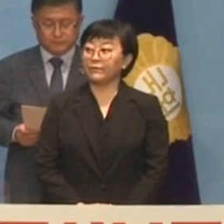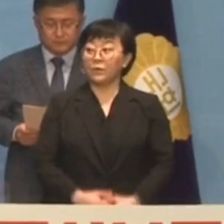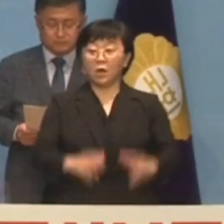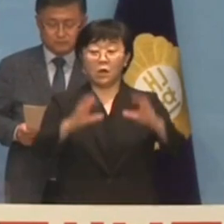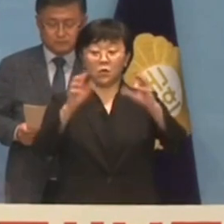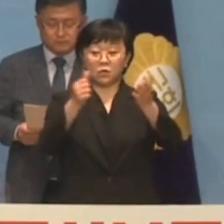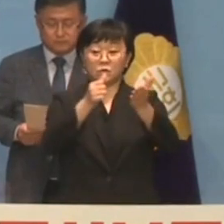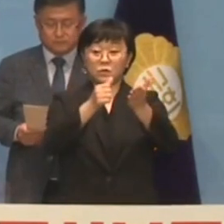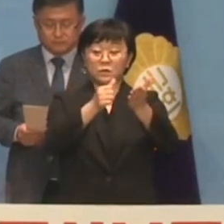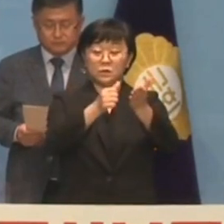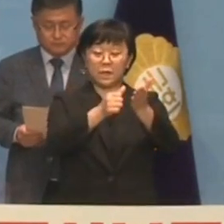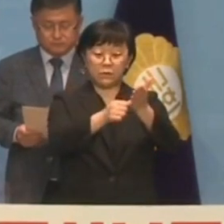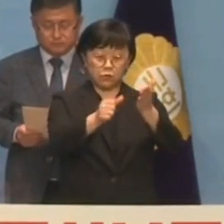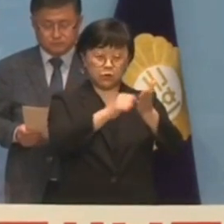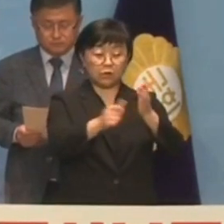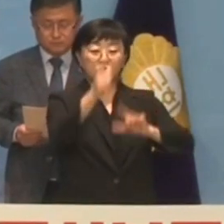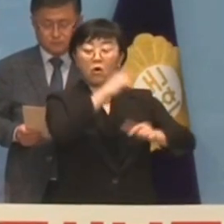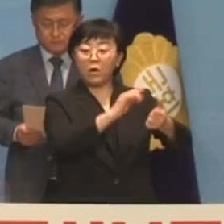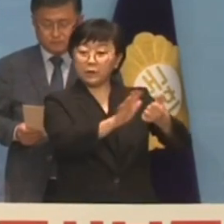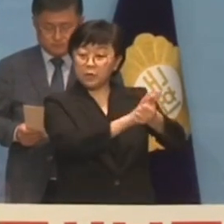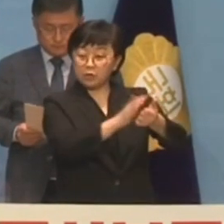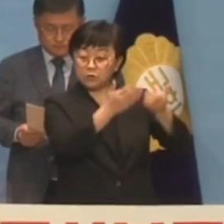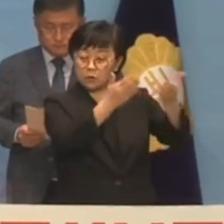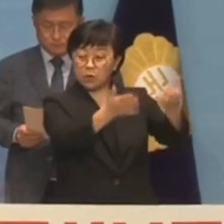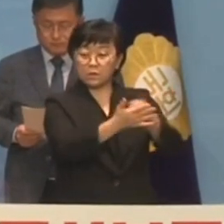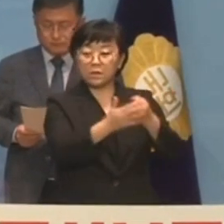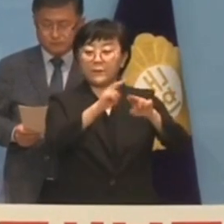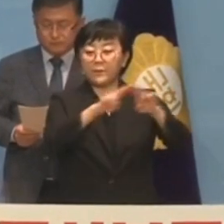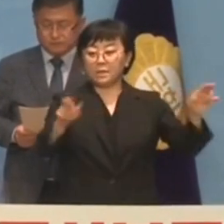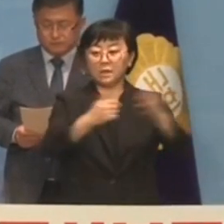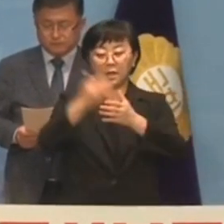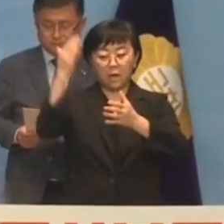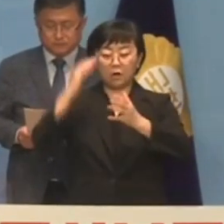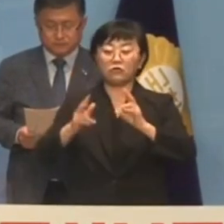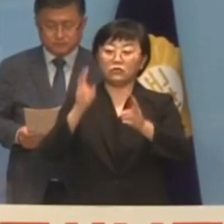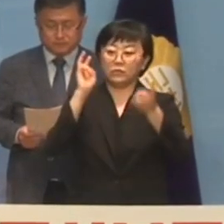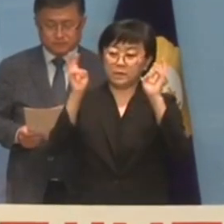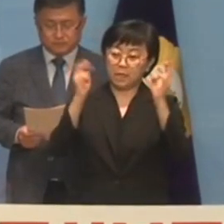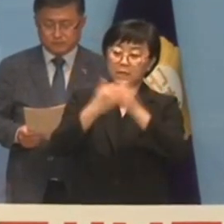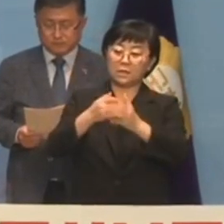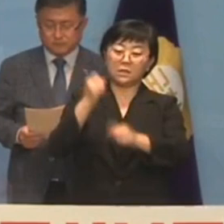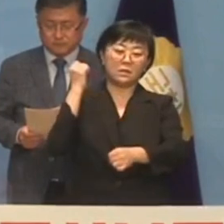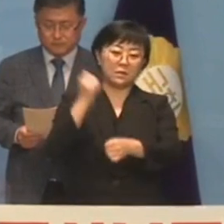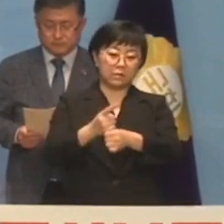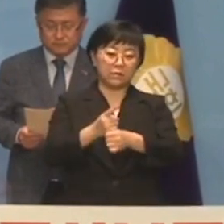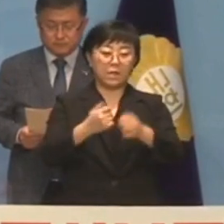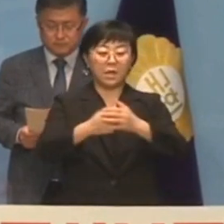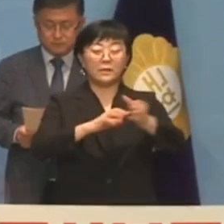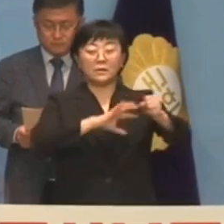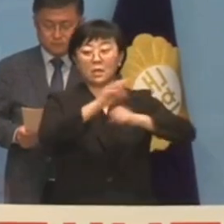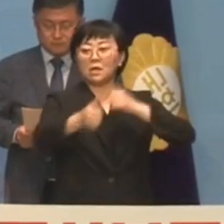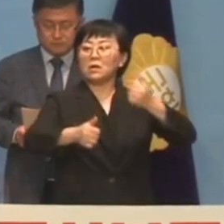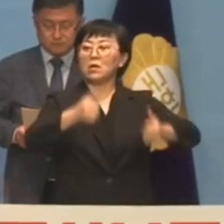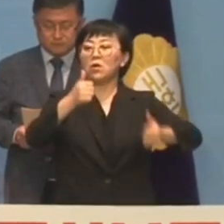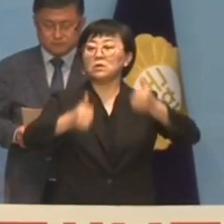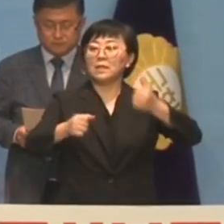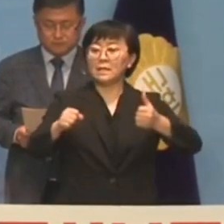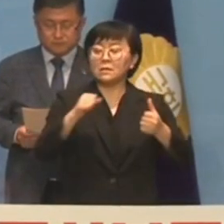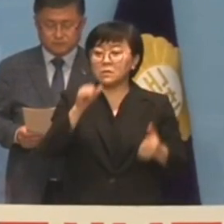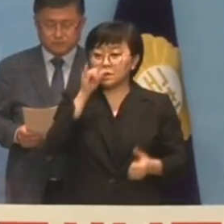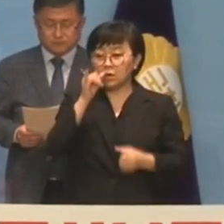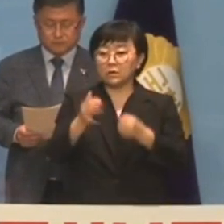국산 우대 조치의 폐지는 대한민국 기업이 이미 세계 경쟁력을 갖추고